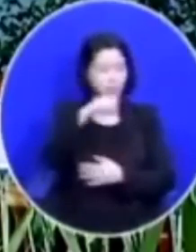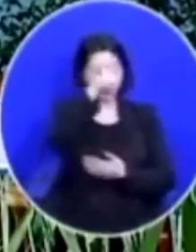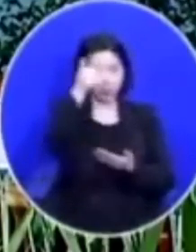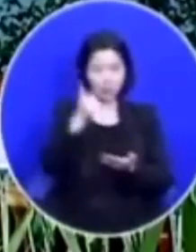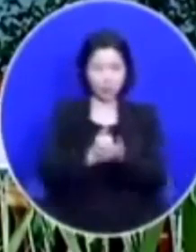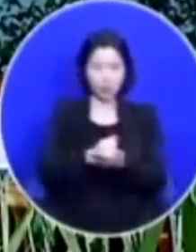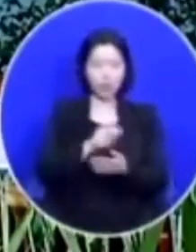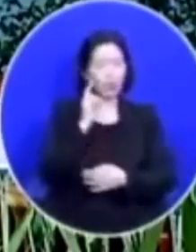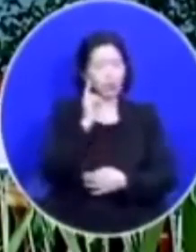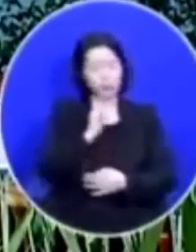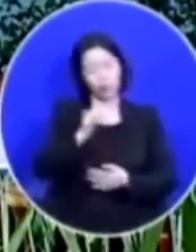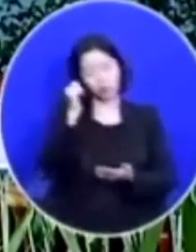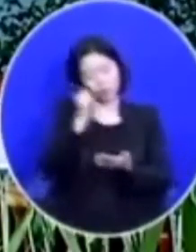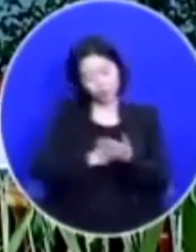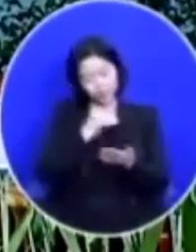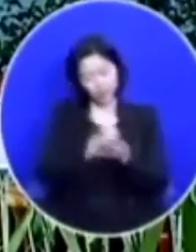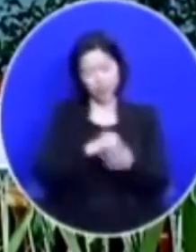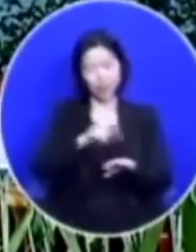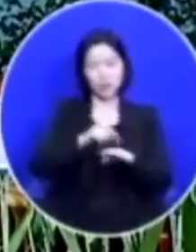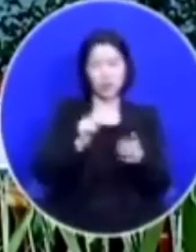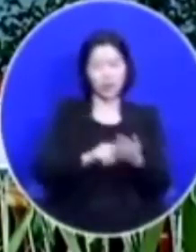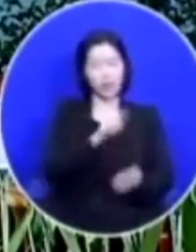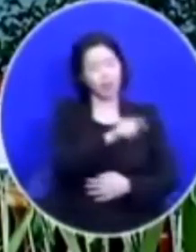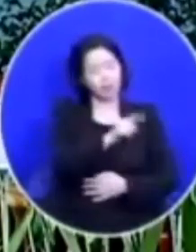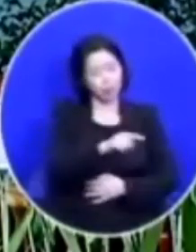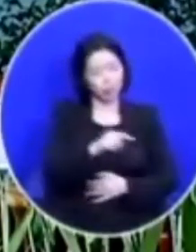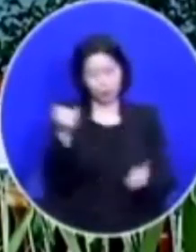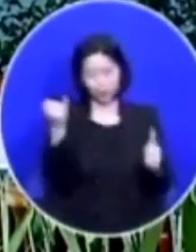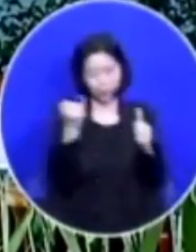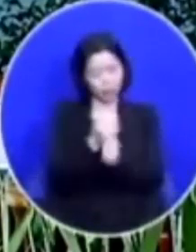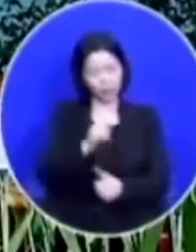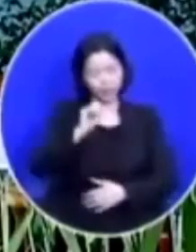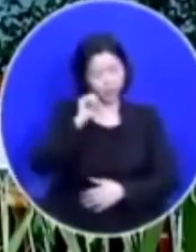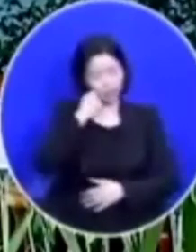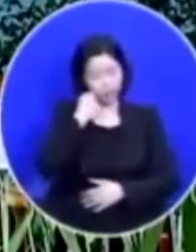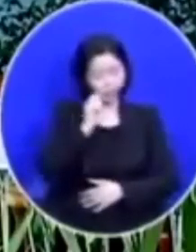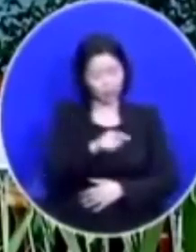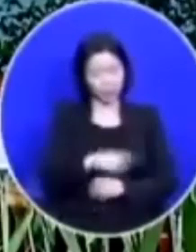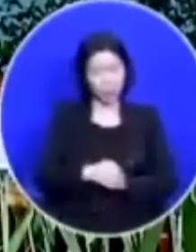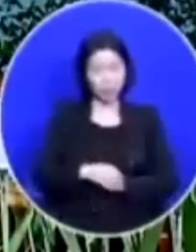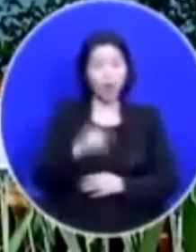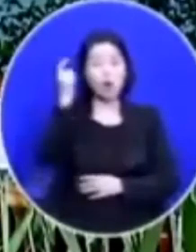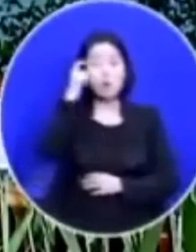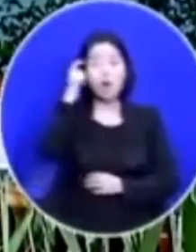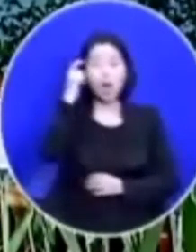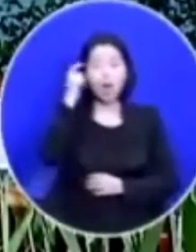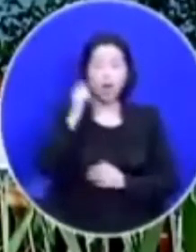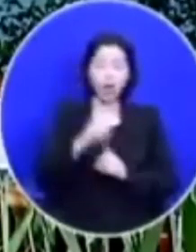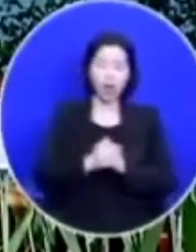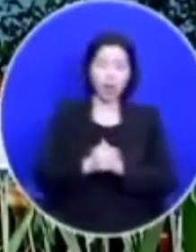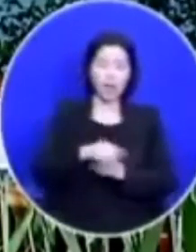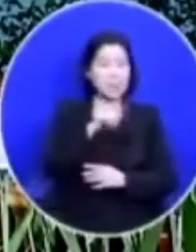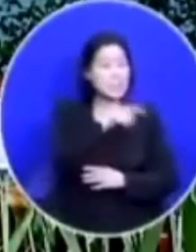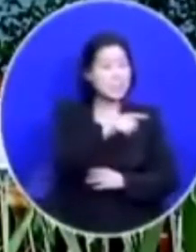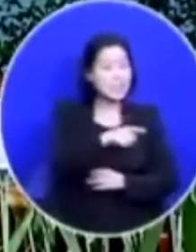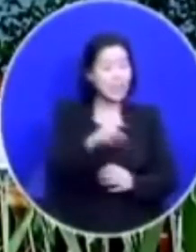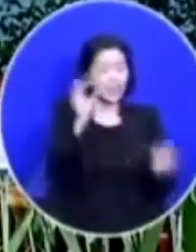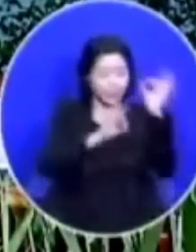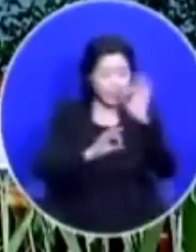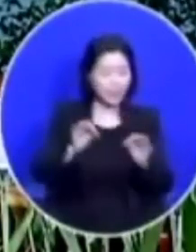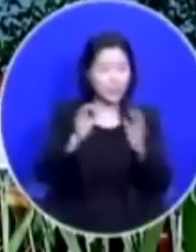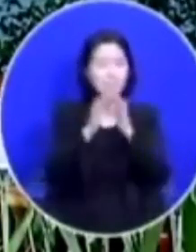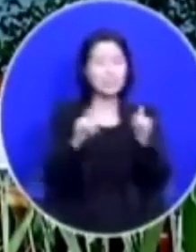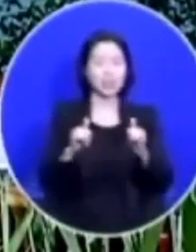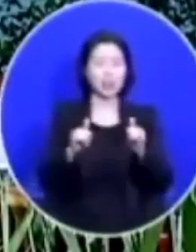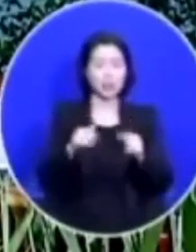너무 안타까운 마음으로 자네 결혼 하게 틀렸네 하더랍니다 왜요 라고 물었더니 자 내가 찾는 사람은